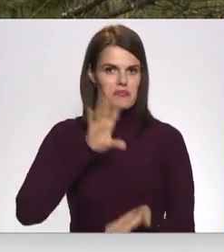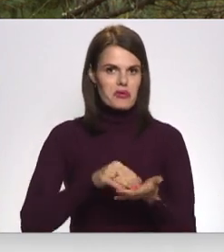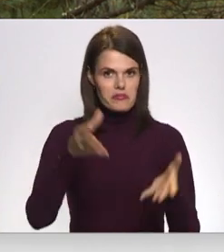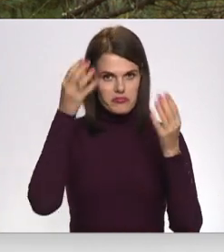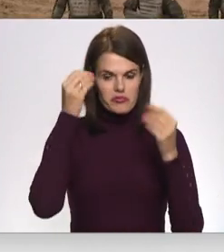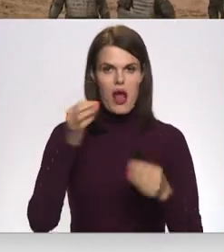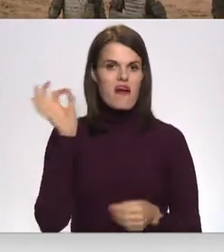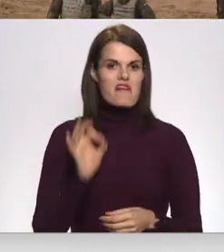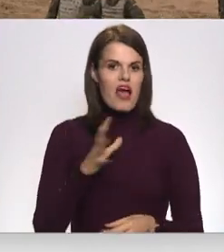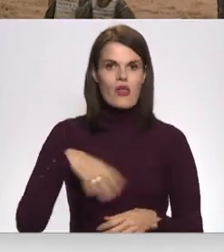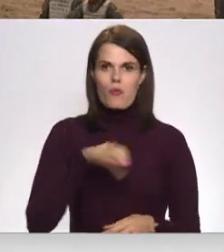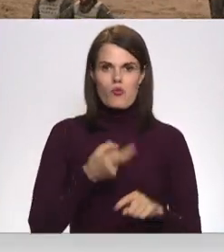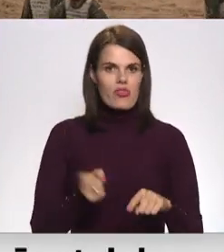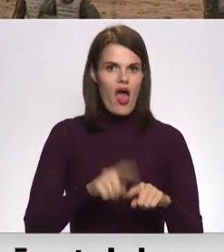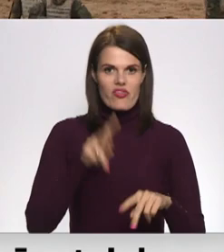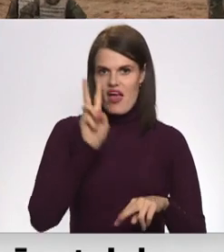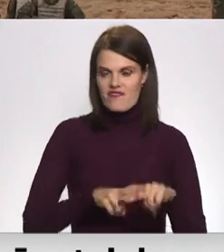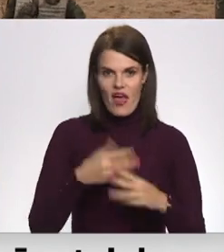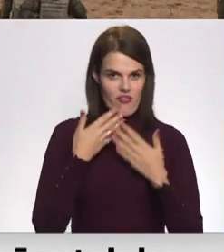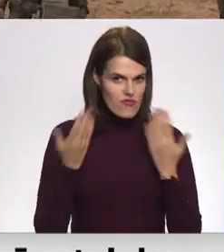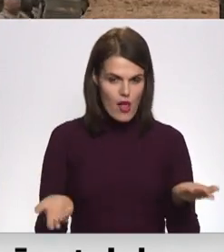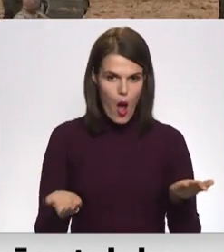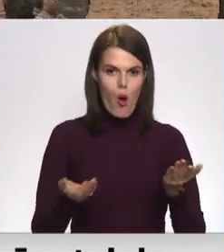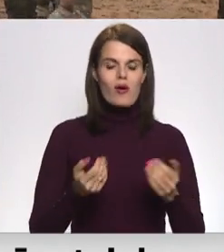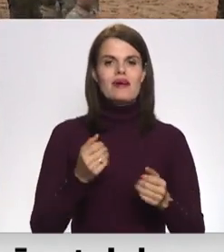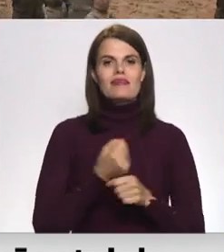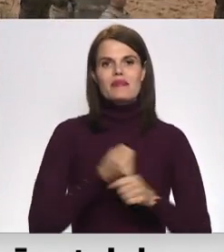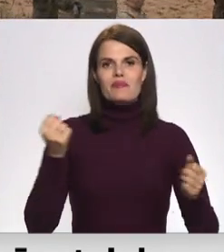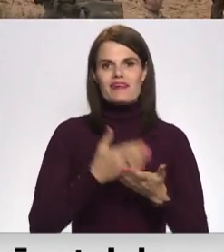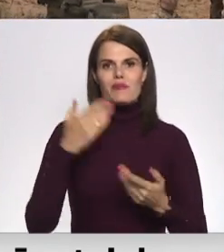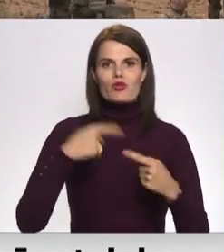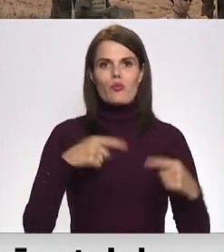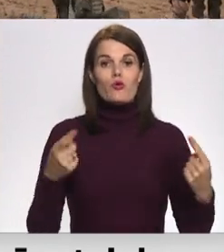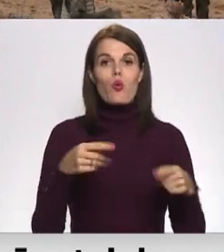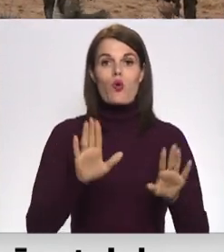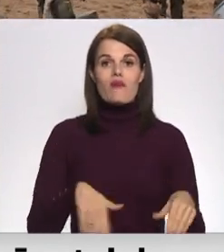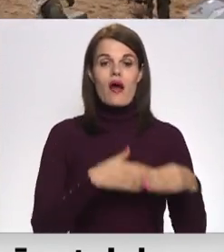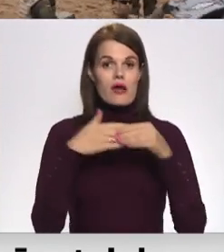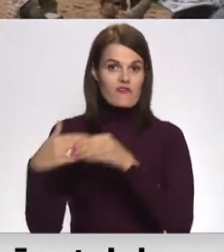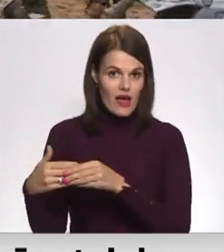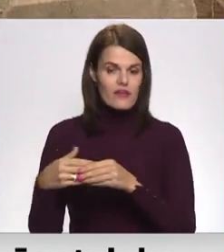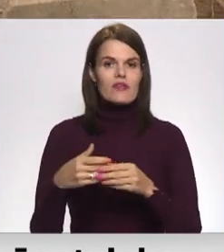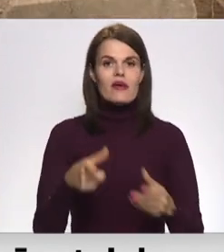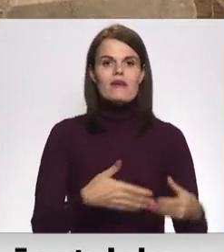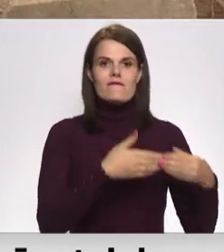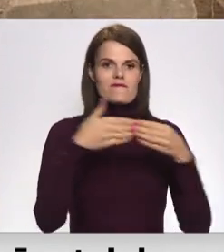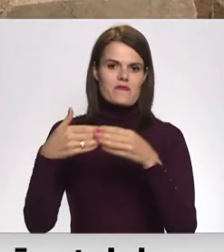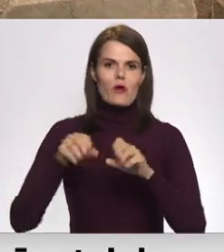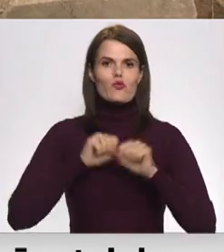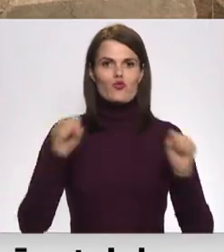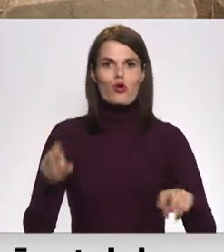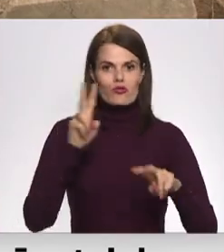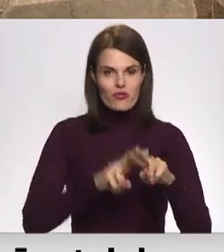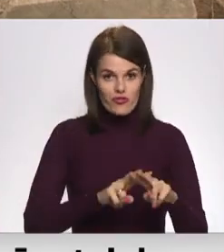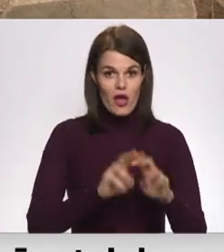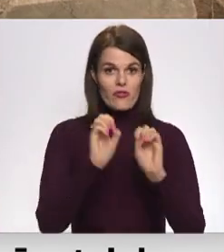nav tādas vietas. Sprādzienu bīstamie priekšmeti, ko drīkst pārvietot, parasti tiek vēsti uz drošāku vietu to iznīcināšanai. Šoreiz uz